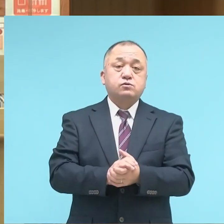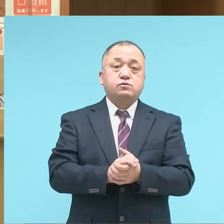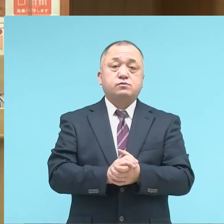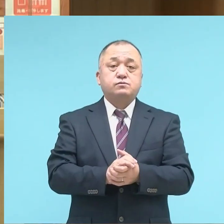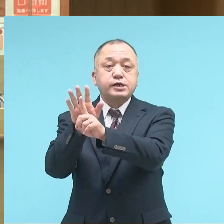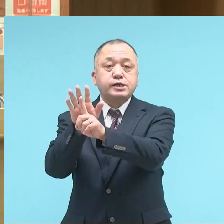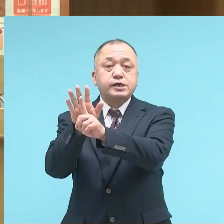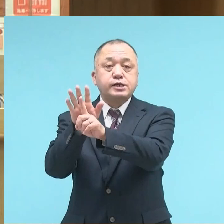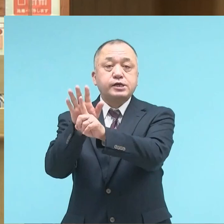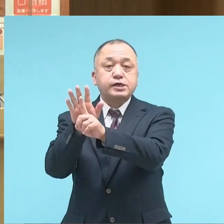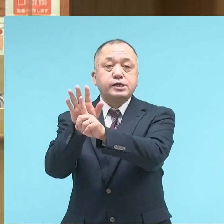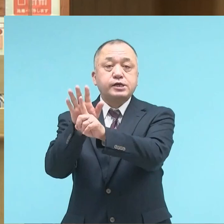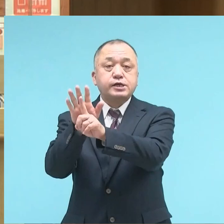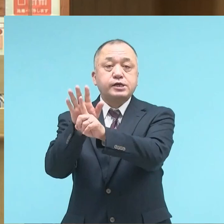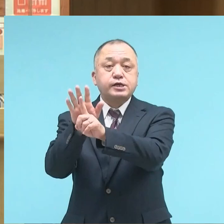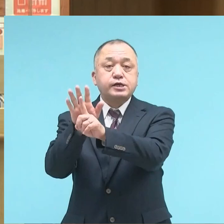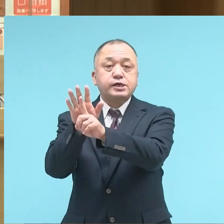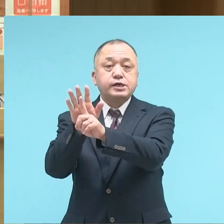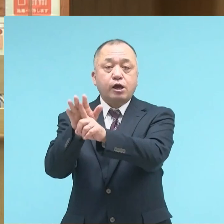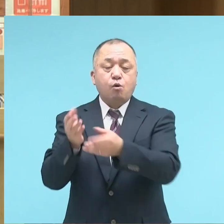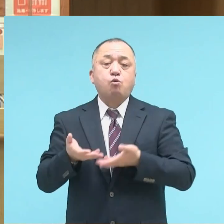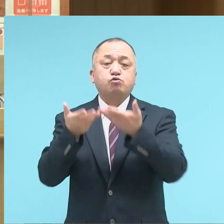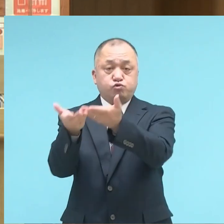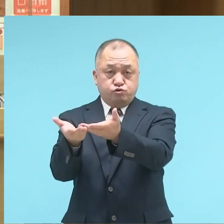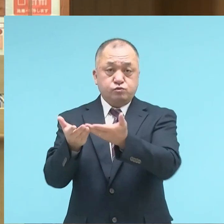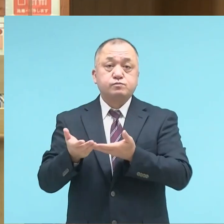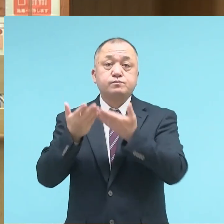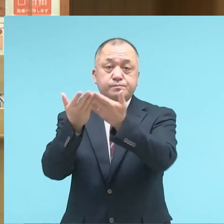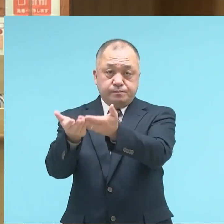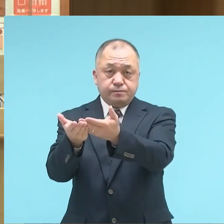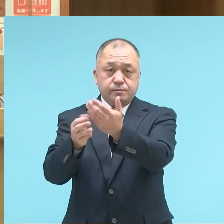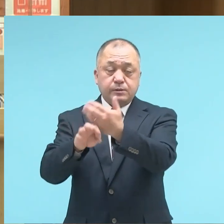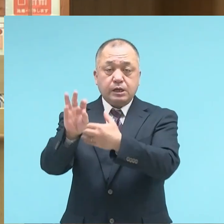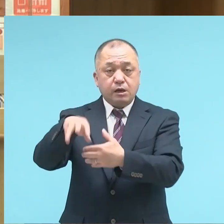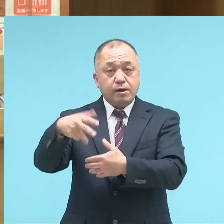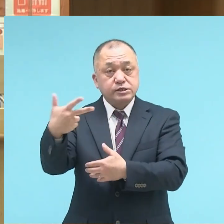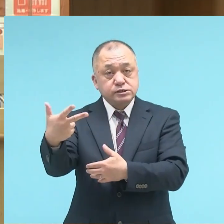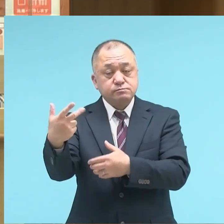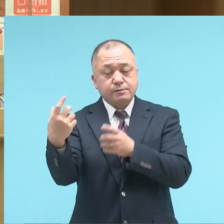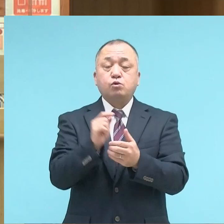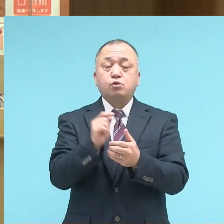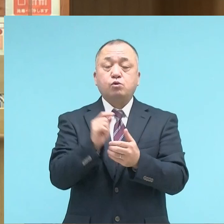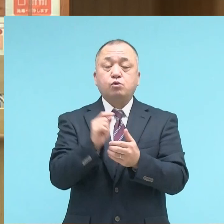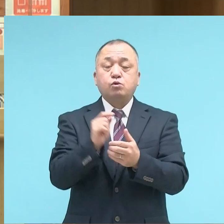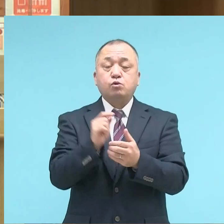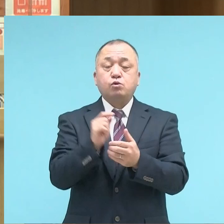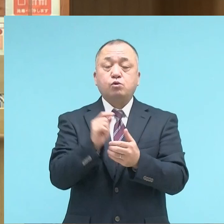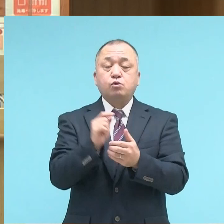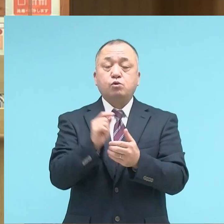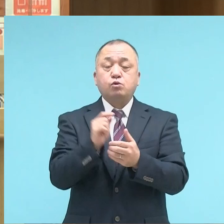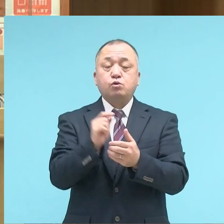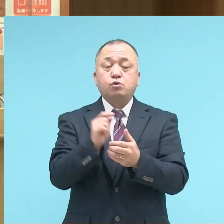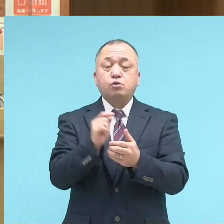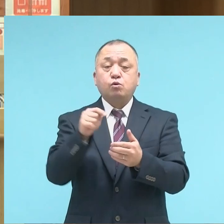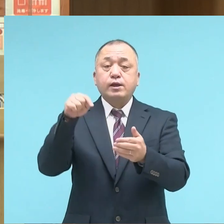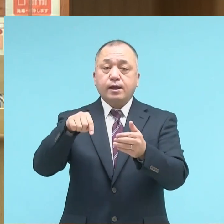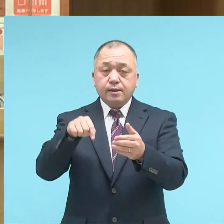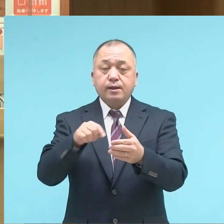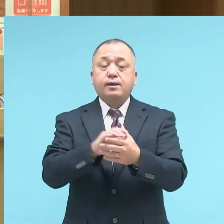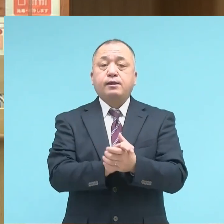ね、さまざまな支援、送り込んでいく、旭川市とお話をさせていただく、そういう中で、